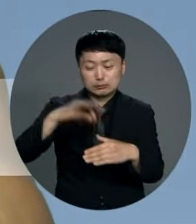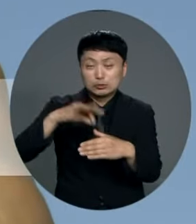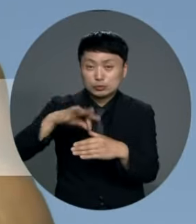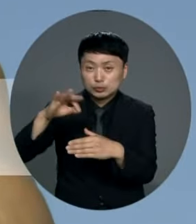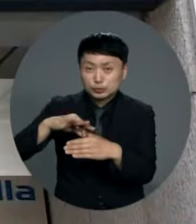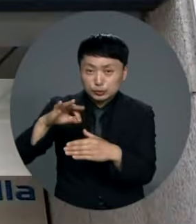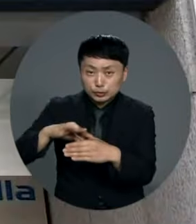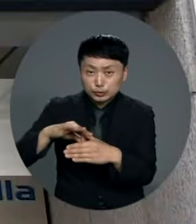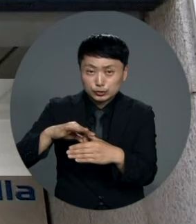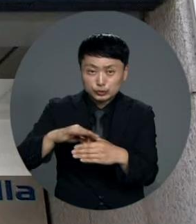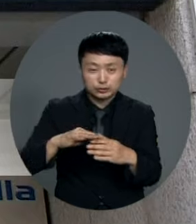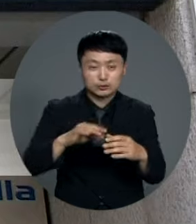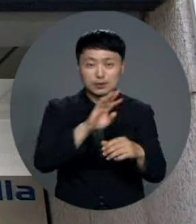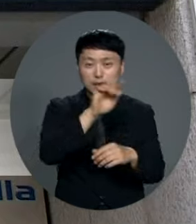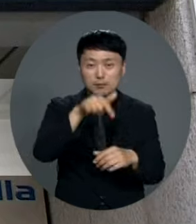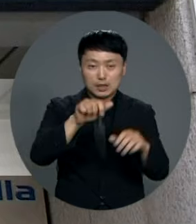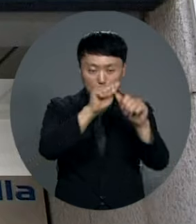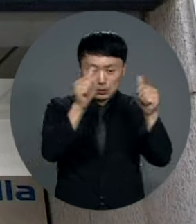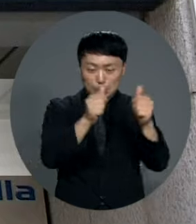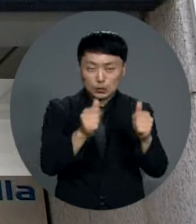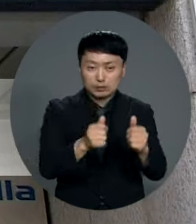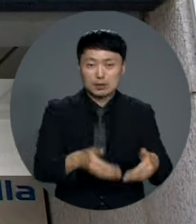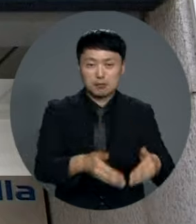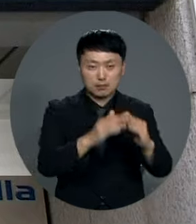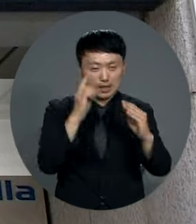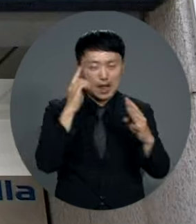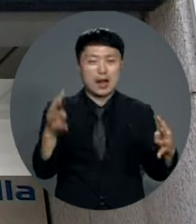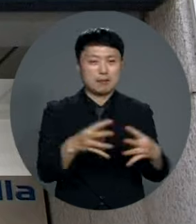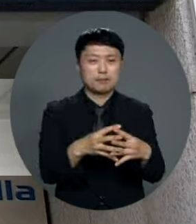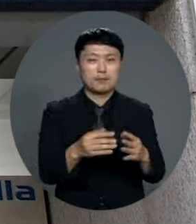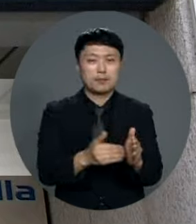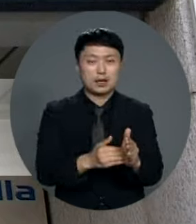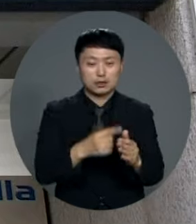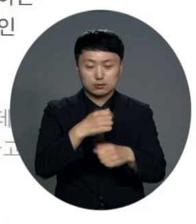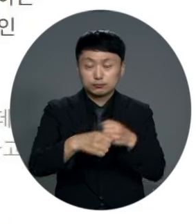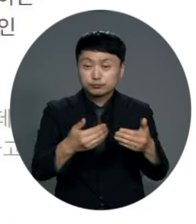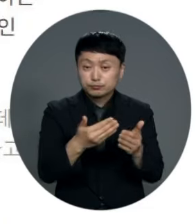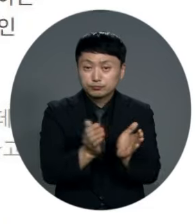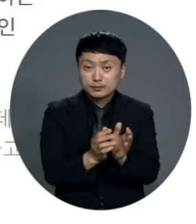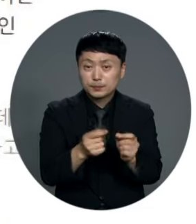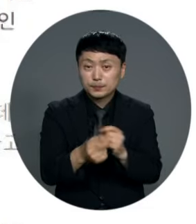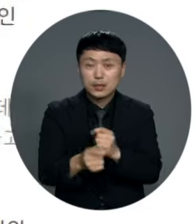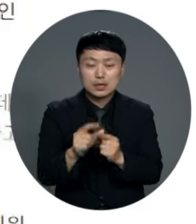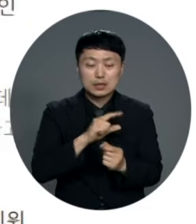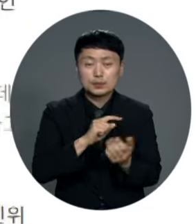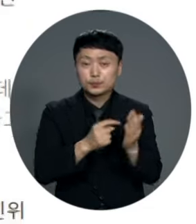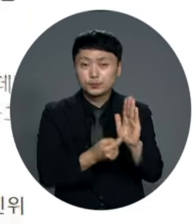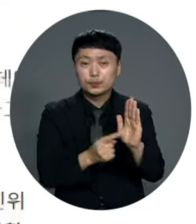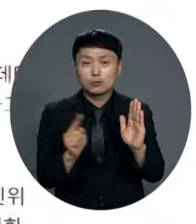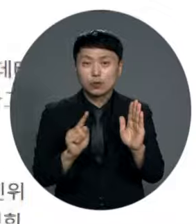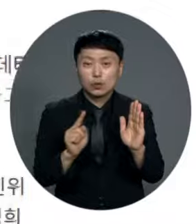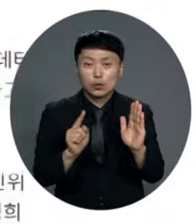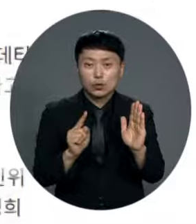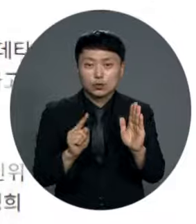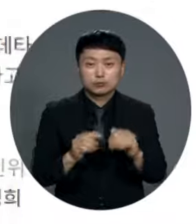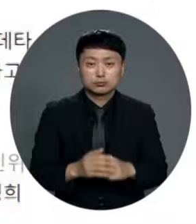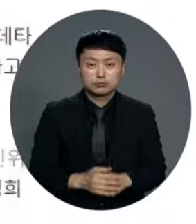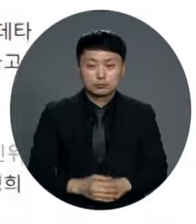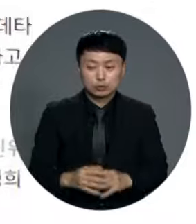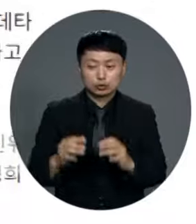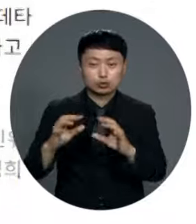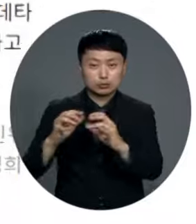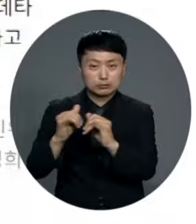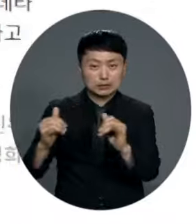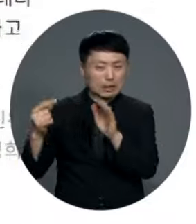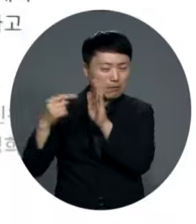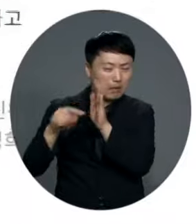앞에 동상을 건립하기로 합의했습니다. 이에 대해 더불어민주당 경북도당은 오늘 논평을 내고 민의를 외면하고